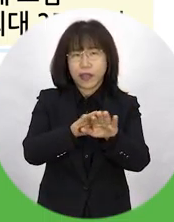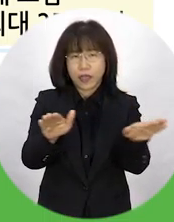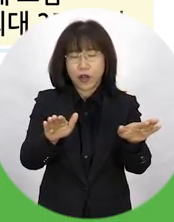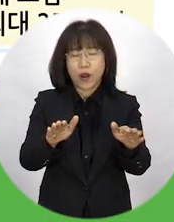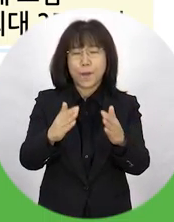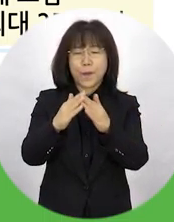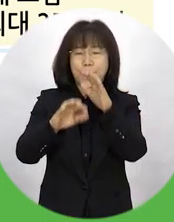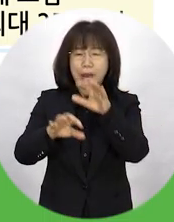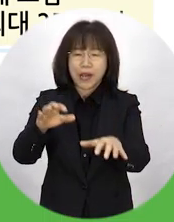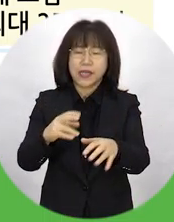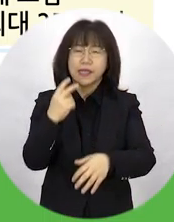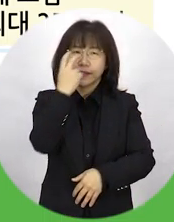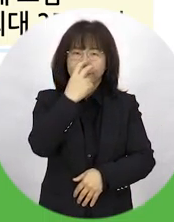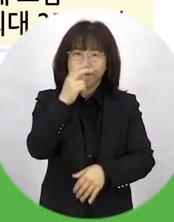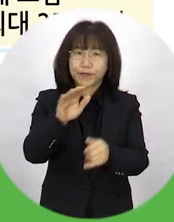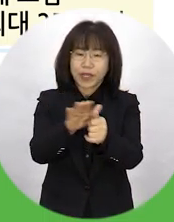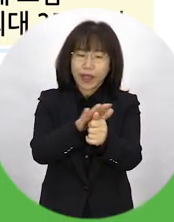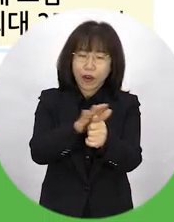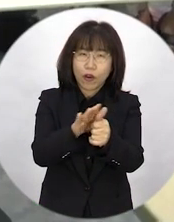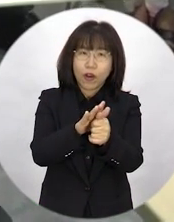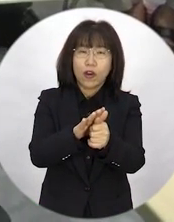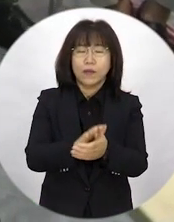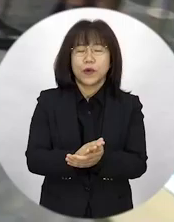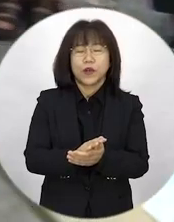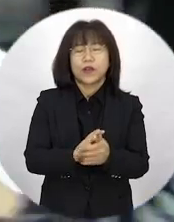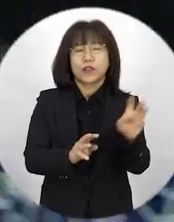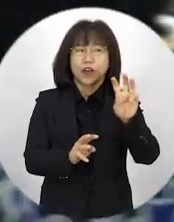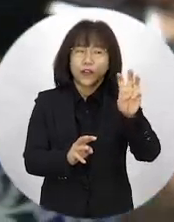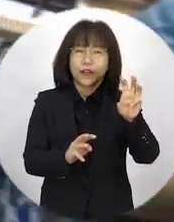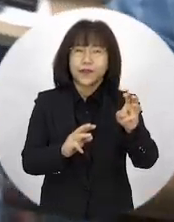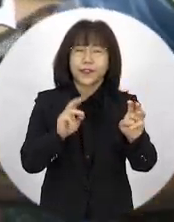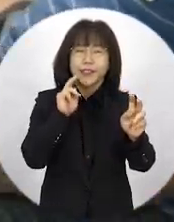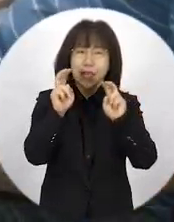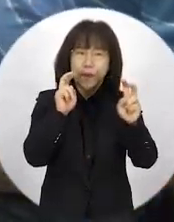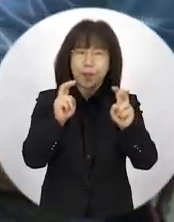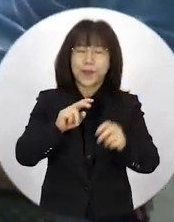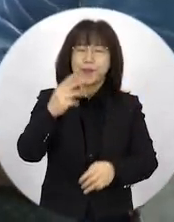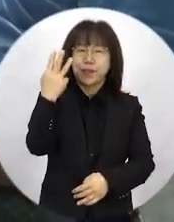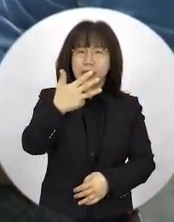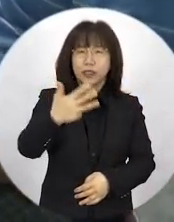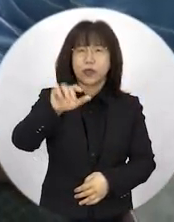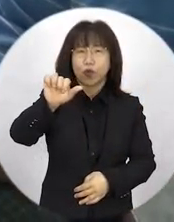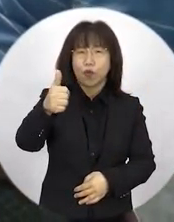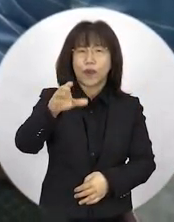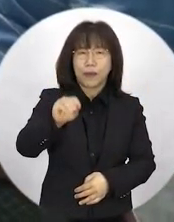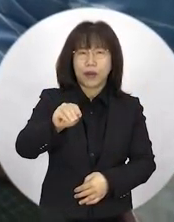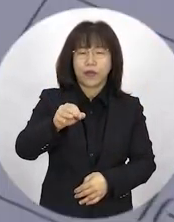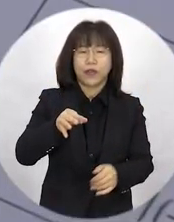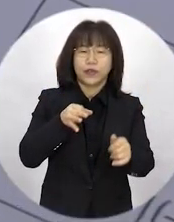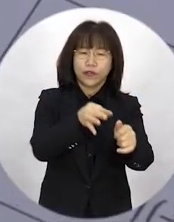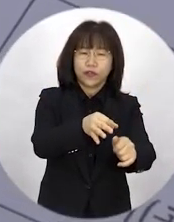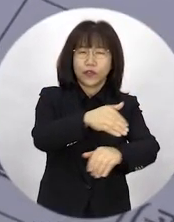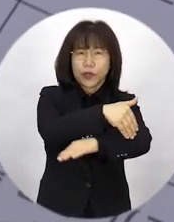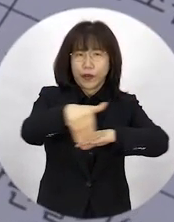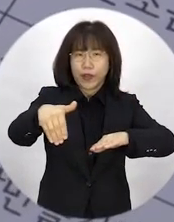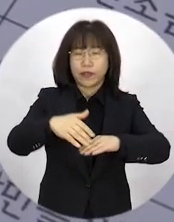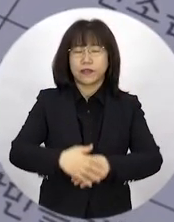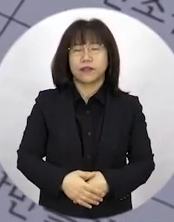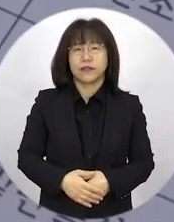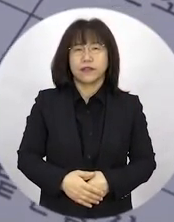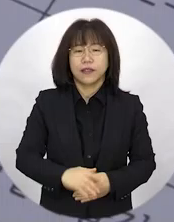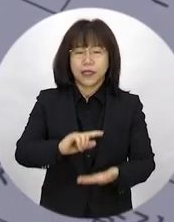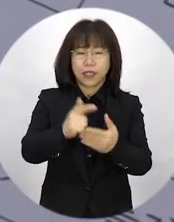0 마을 케어 로 나뉘며 30 개 사업에 모두 8천 5백만 원을 지원할 예정입니다 강서구가 생활